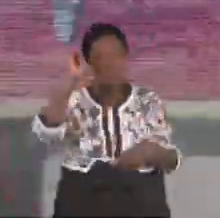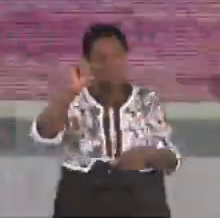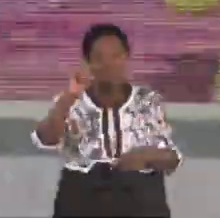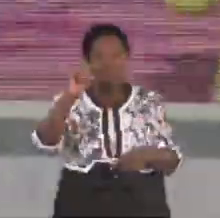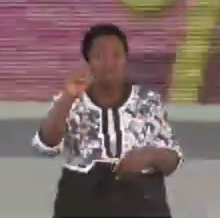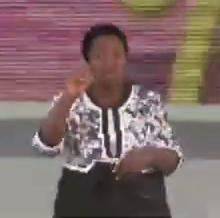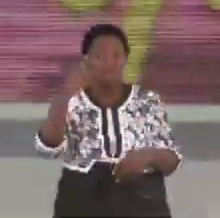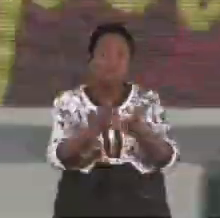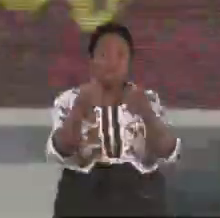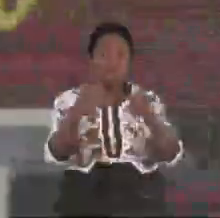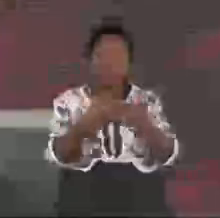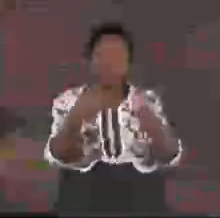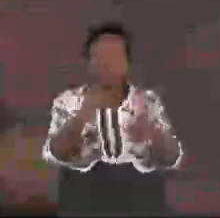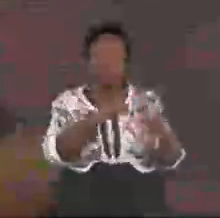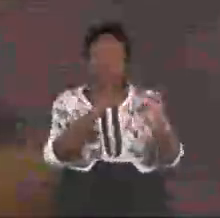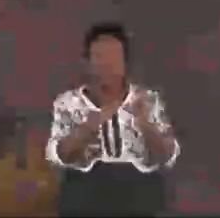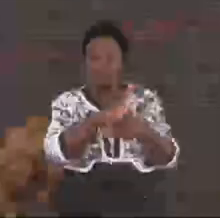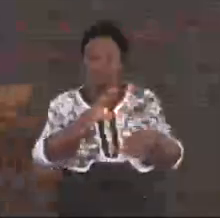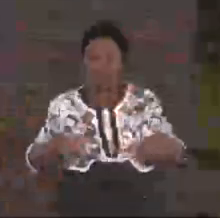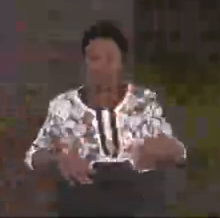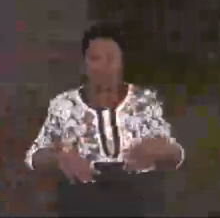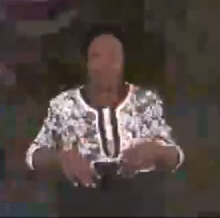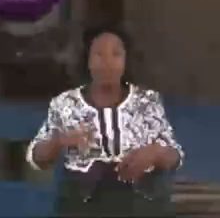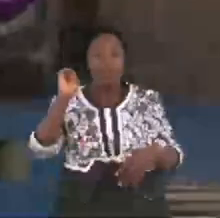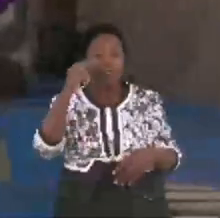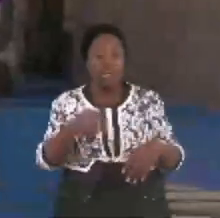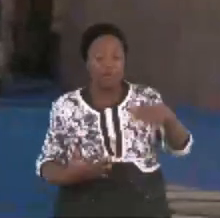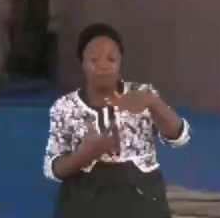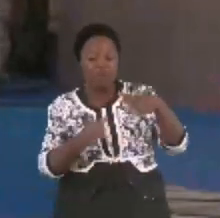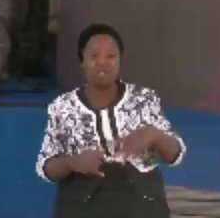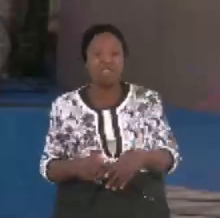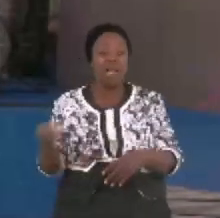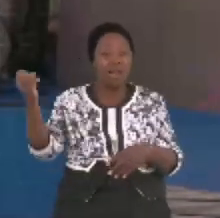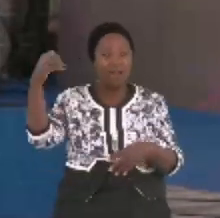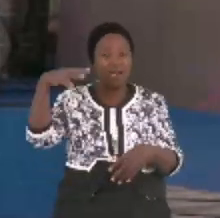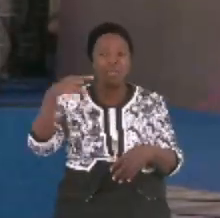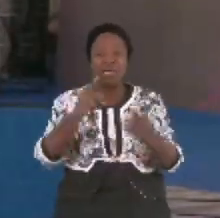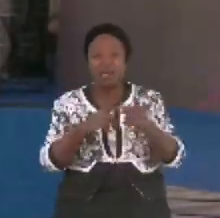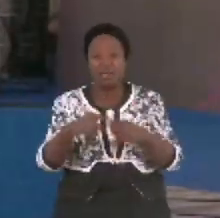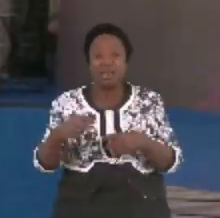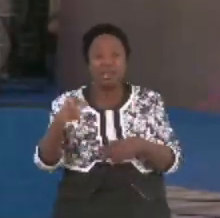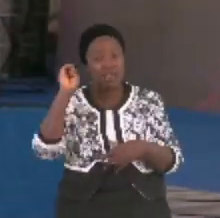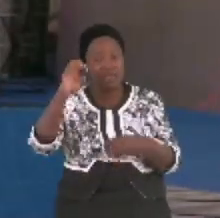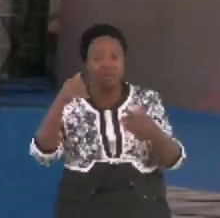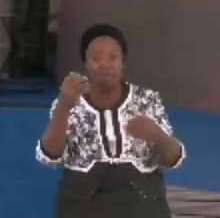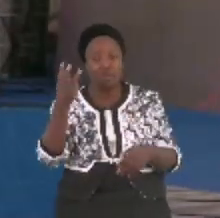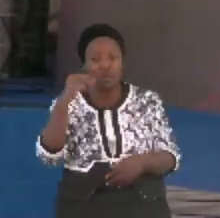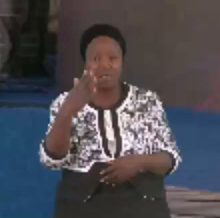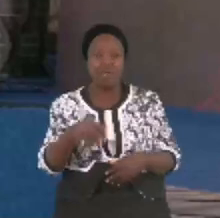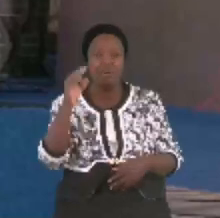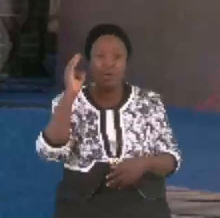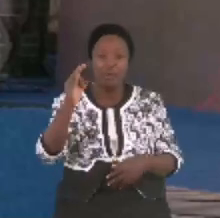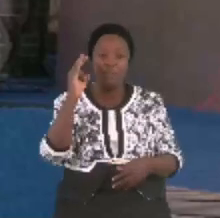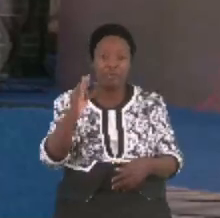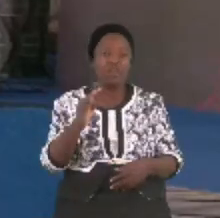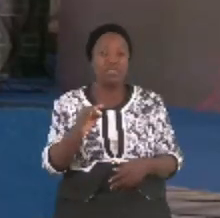précurseur du Seigneur Jésus-Christ, il était une lampe qui brûle et qui lui. Et vous avez voulu vous réjouir une